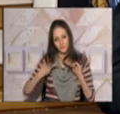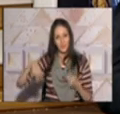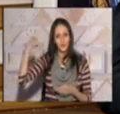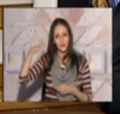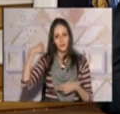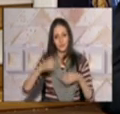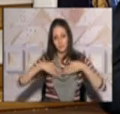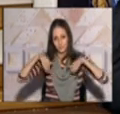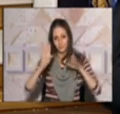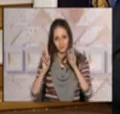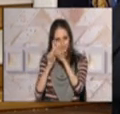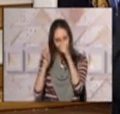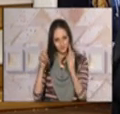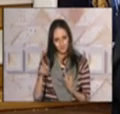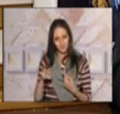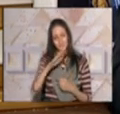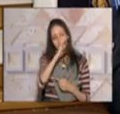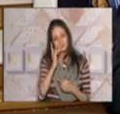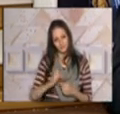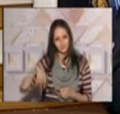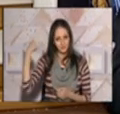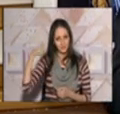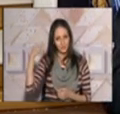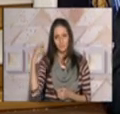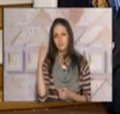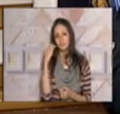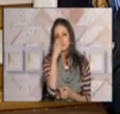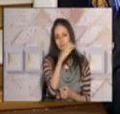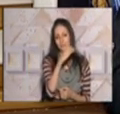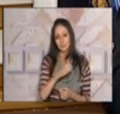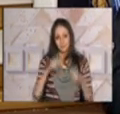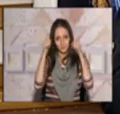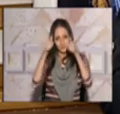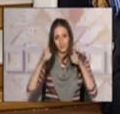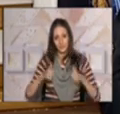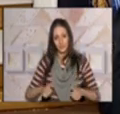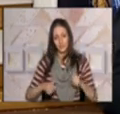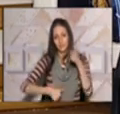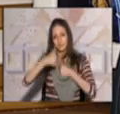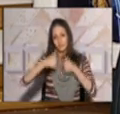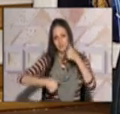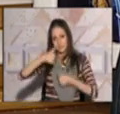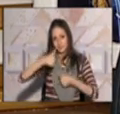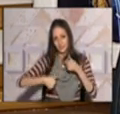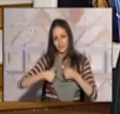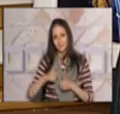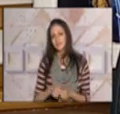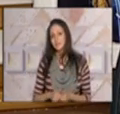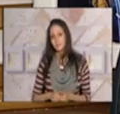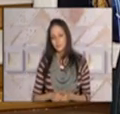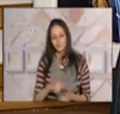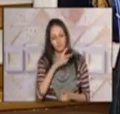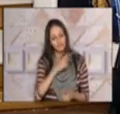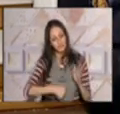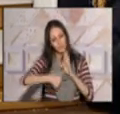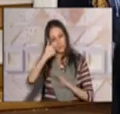مجلس الوزراء، وقيمة تحت رعاية السيد رئيس الجمهورية لإعلان نتائج النسخة الثانية لجائزة التميز